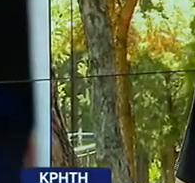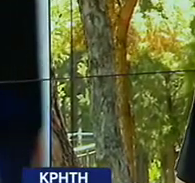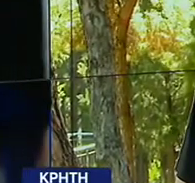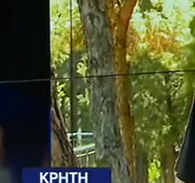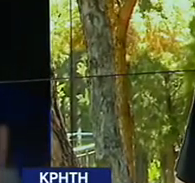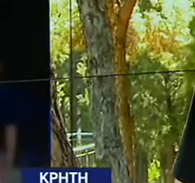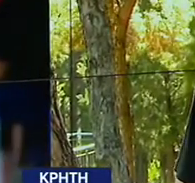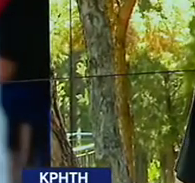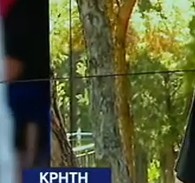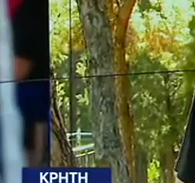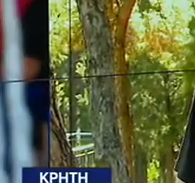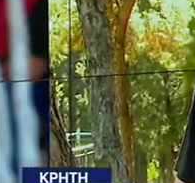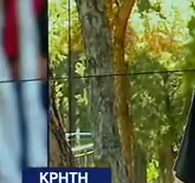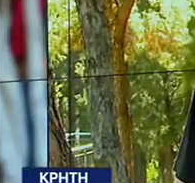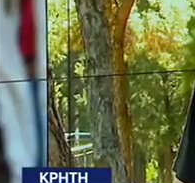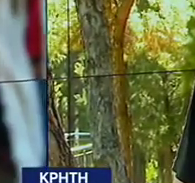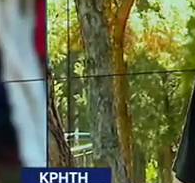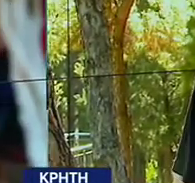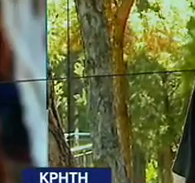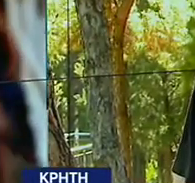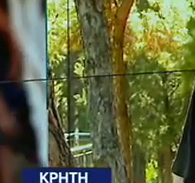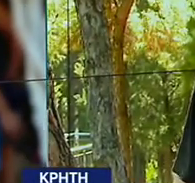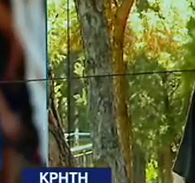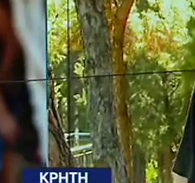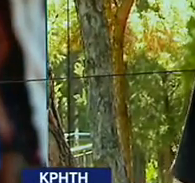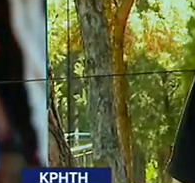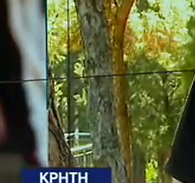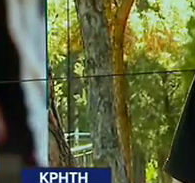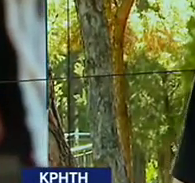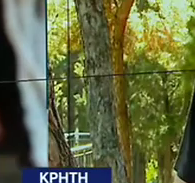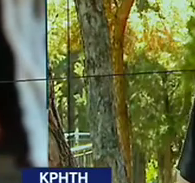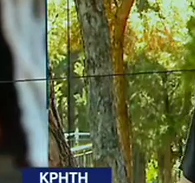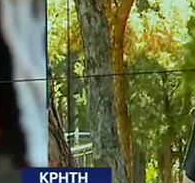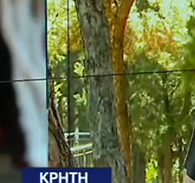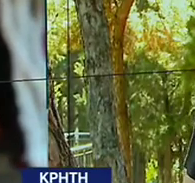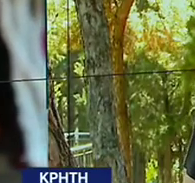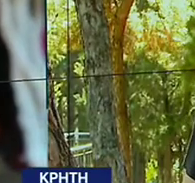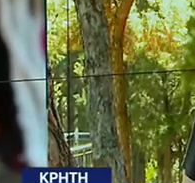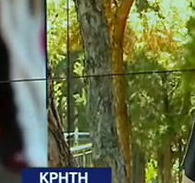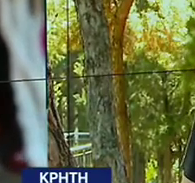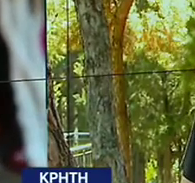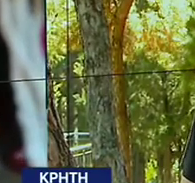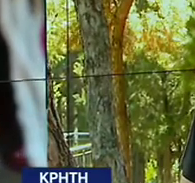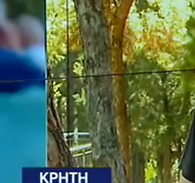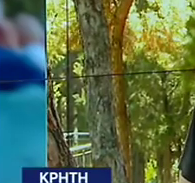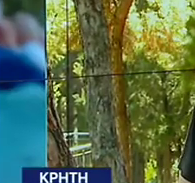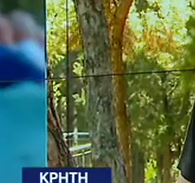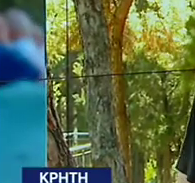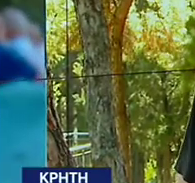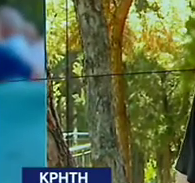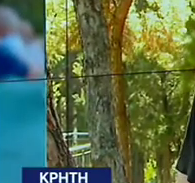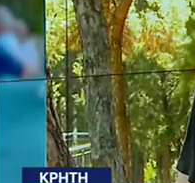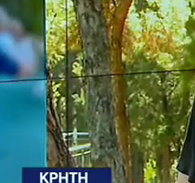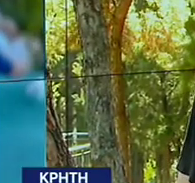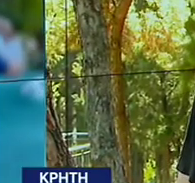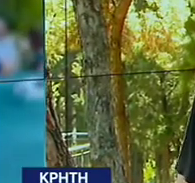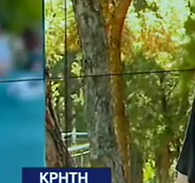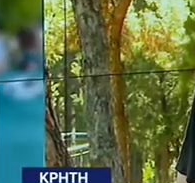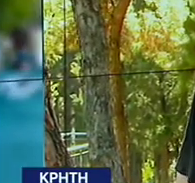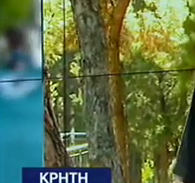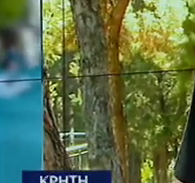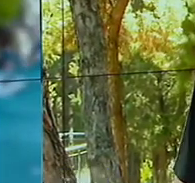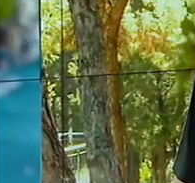κάποιος θέλει να μην βγάλει την νέα ταυτότητα, είναι δικαίωμά του, θα το ξαναπώ. Αλλά το να βάζουμε μπροστά την Εκκλησία είναι κάτι το οποίο πρώτα η Εκκλησία πρέπει να μας το επιβεβαιώσει.